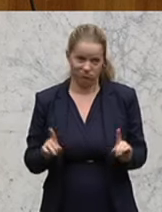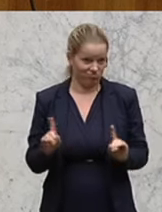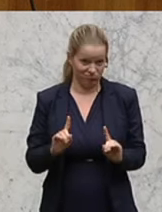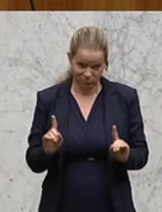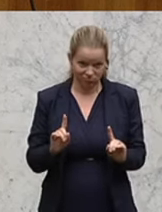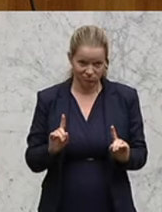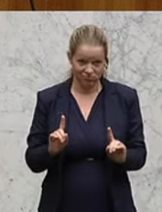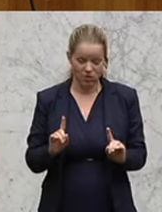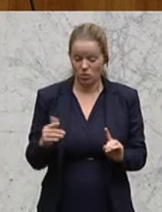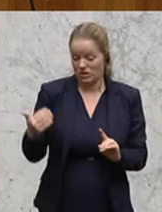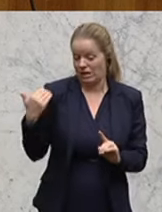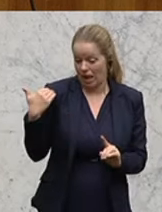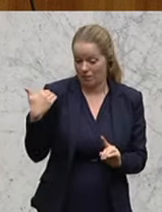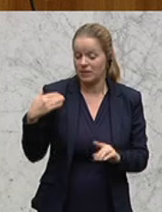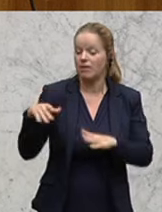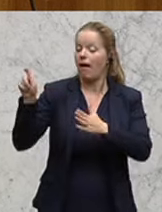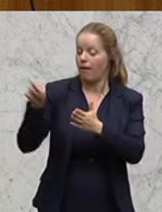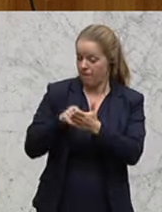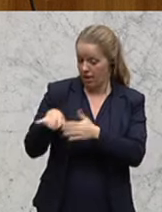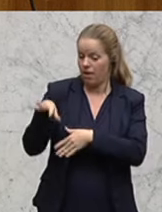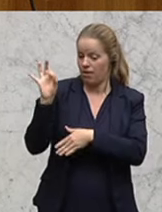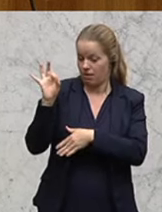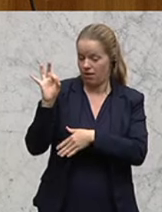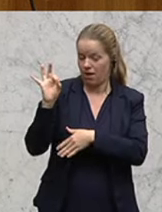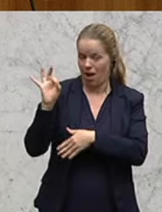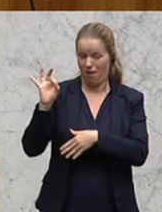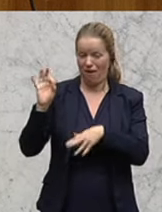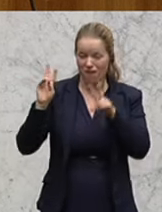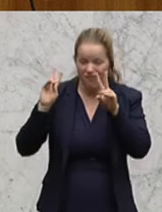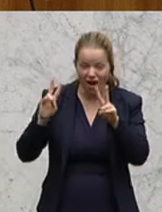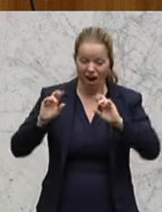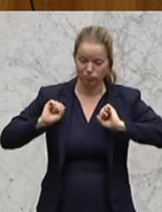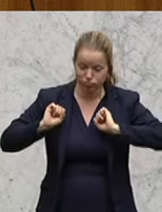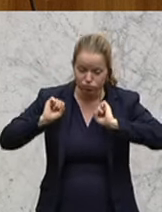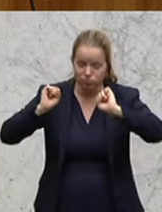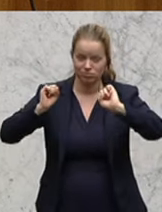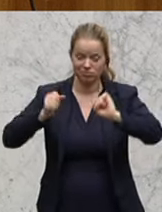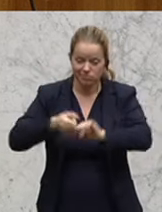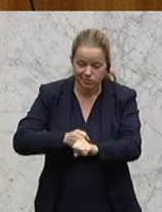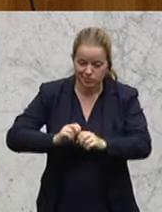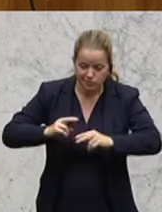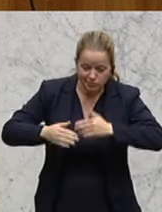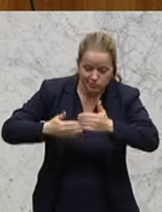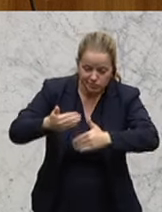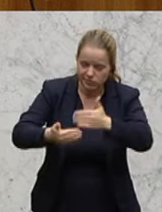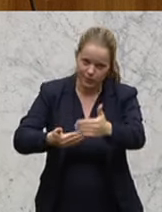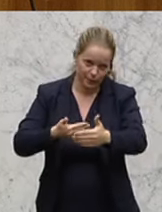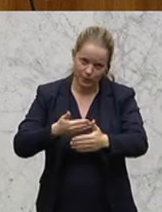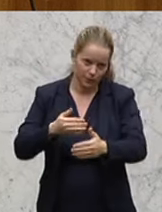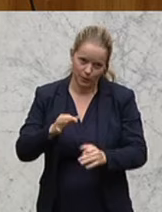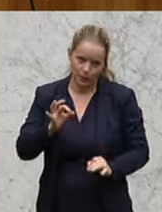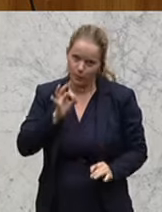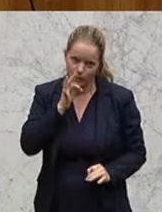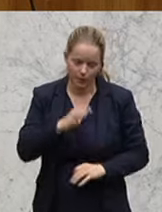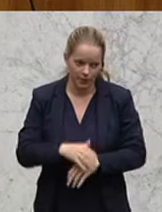Fleck. Sie ist nie richtig in den Tritt gekommen, zumindest nicht zum Wohle der Bürgerinnen und Bürger.